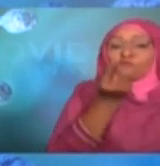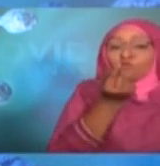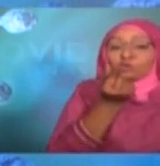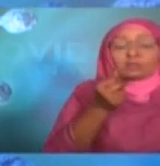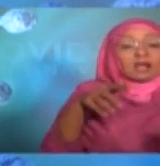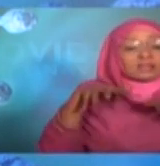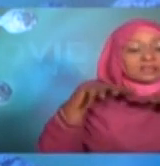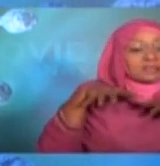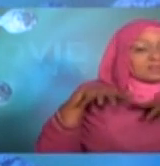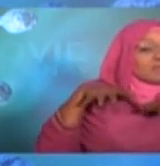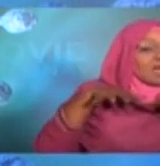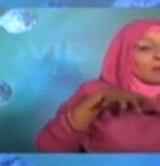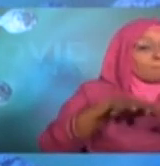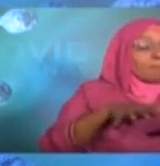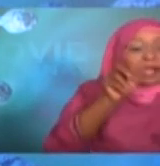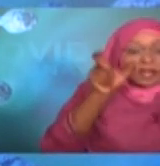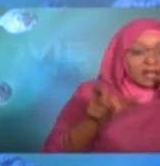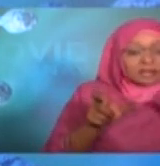الازدحام